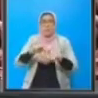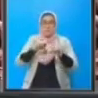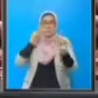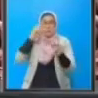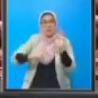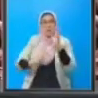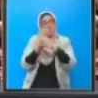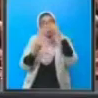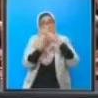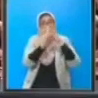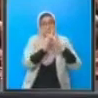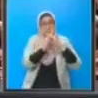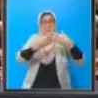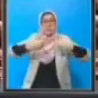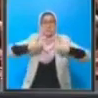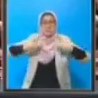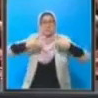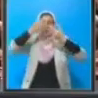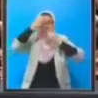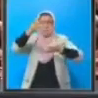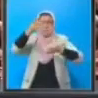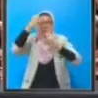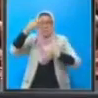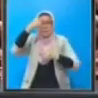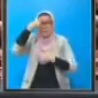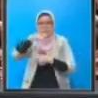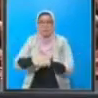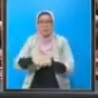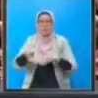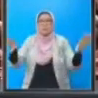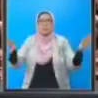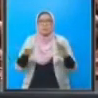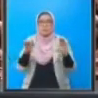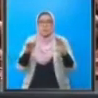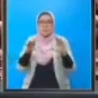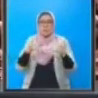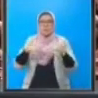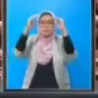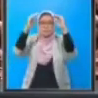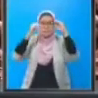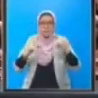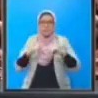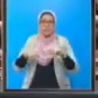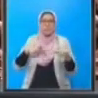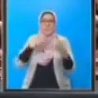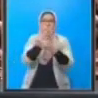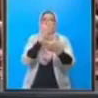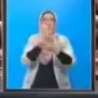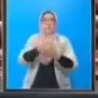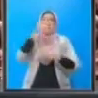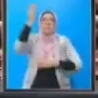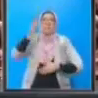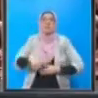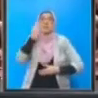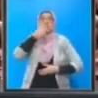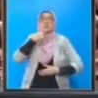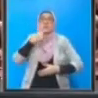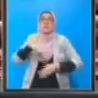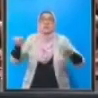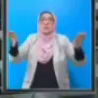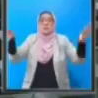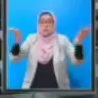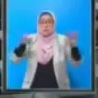dibagikan ini ada pemalu Man untuk buat beraturan sehingga surat-surat sepatu lebih saya melakukan perkara itu tidak dibenarkan